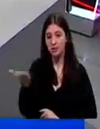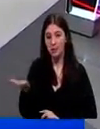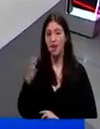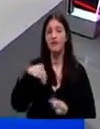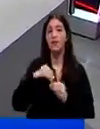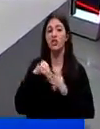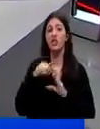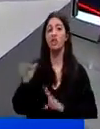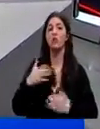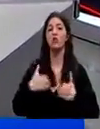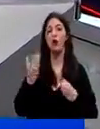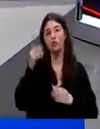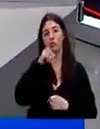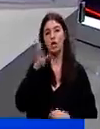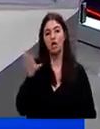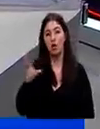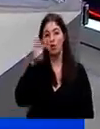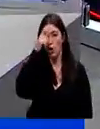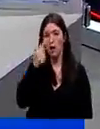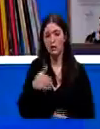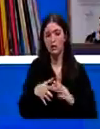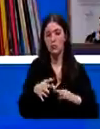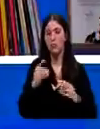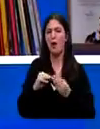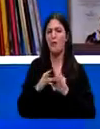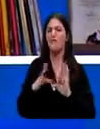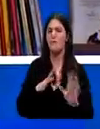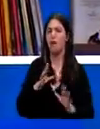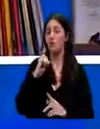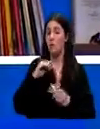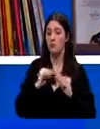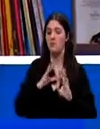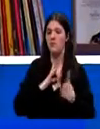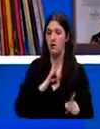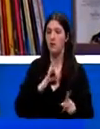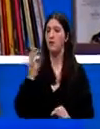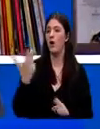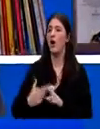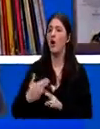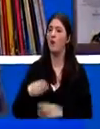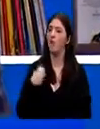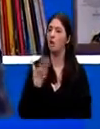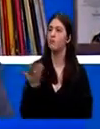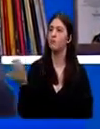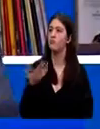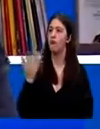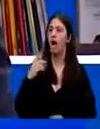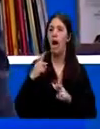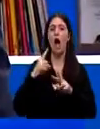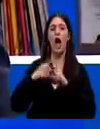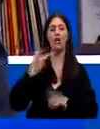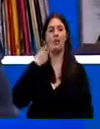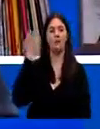için gitmiyor, güvenli olduğu için gidiyor. Türk lirası kısmında sorun var. Nedir? Şöyle sorun var. Örnek veriyorum. Ayşe